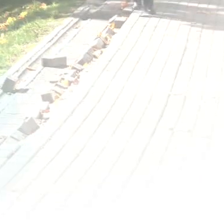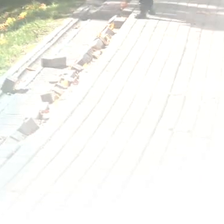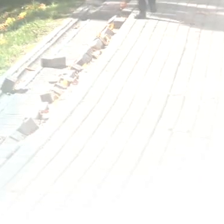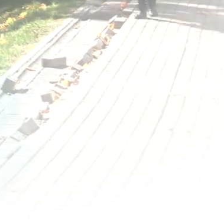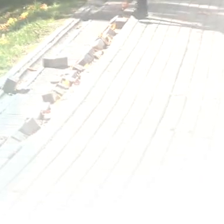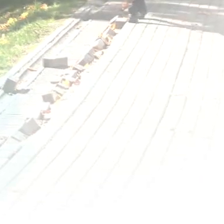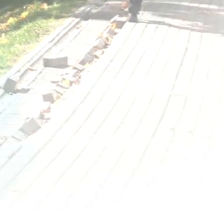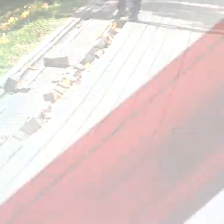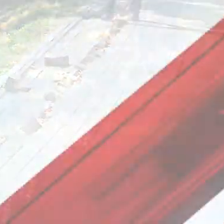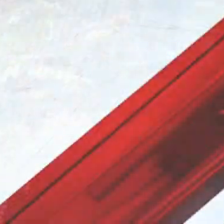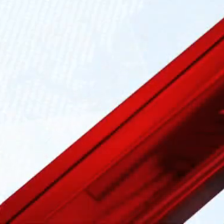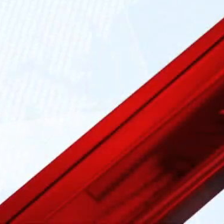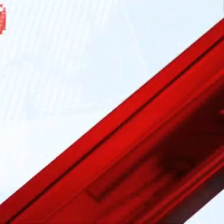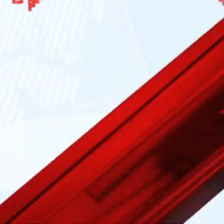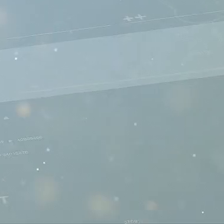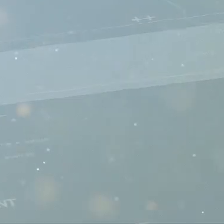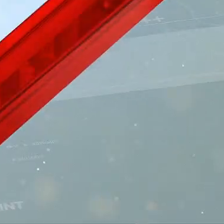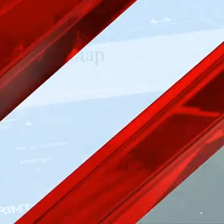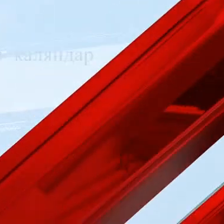роды дзейнасці.